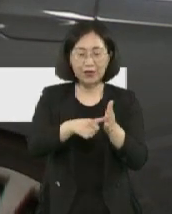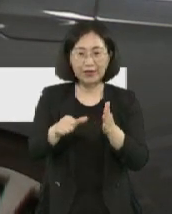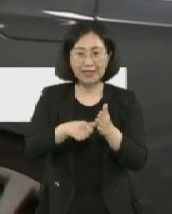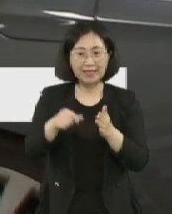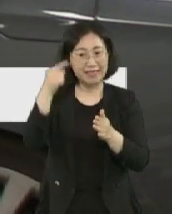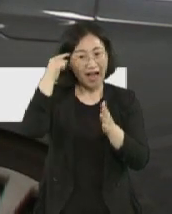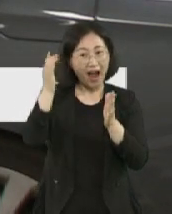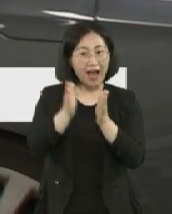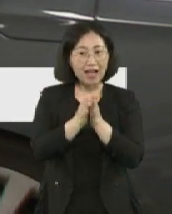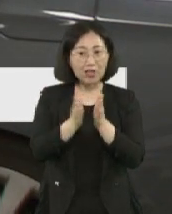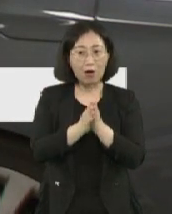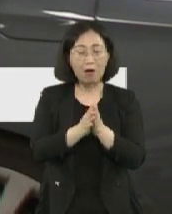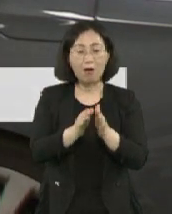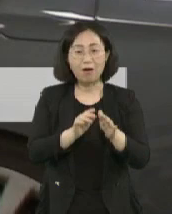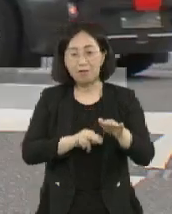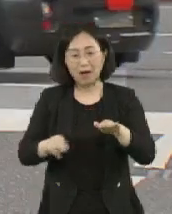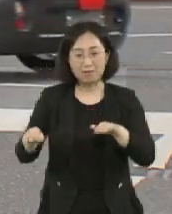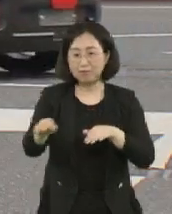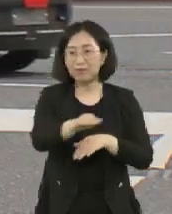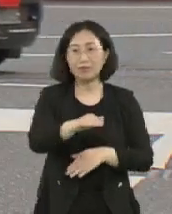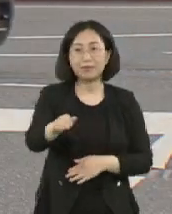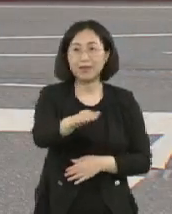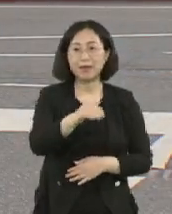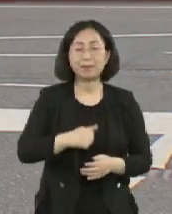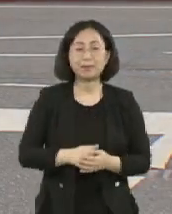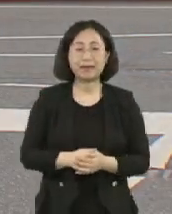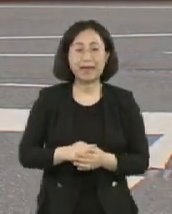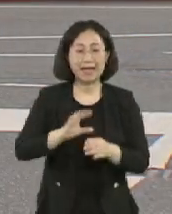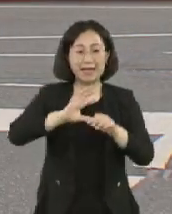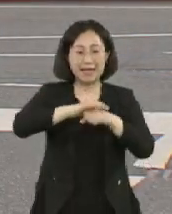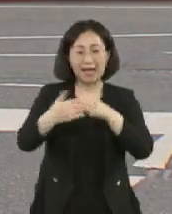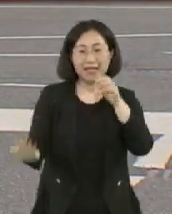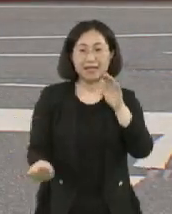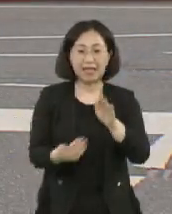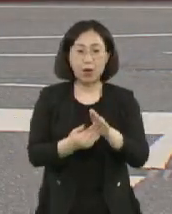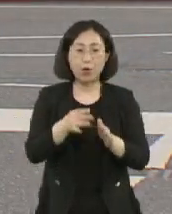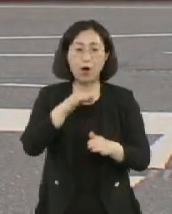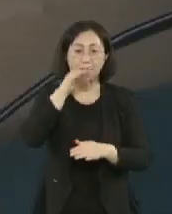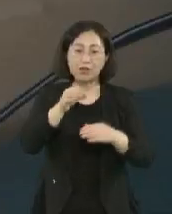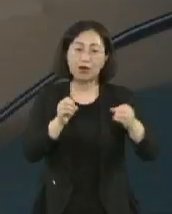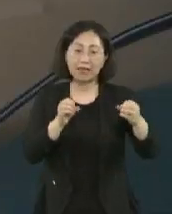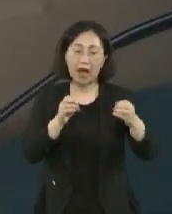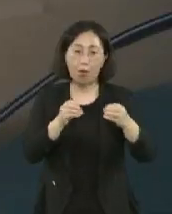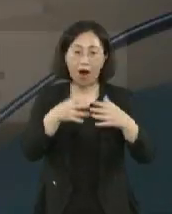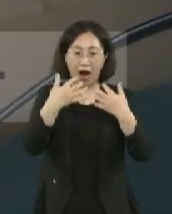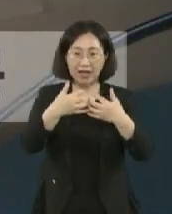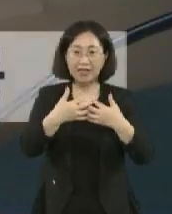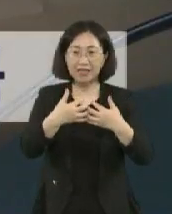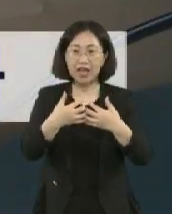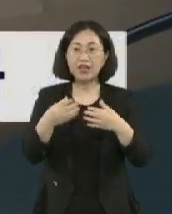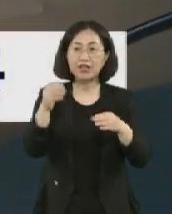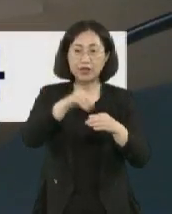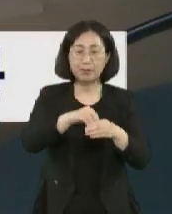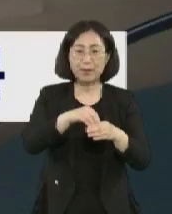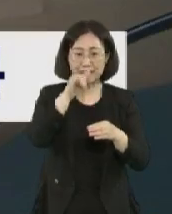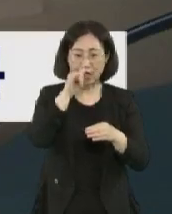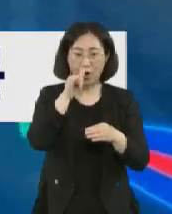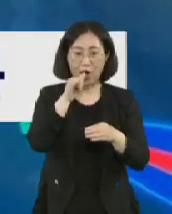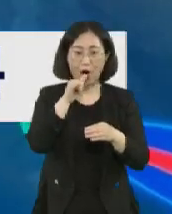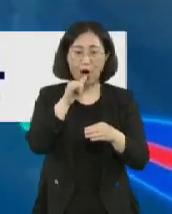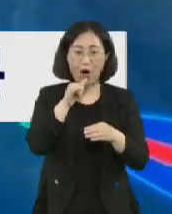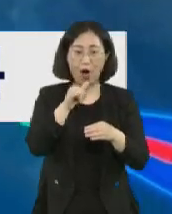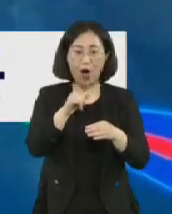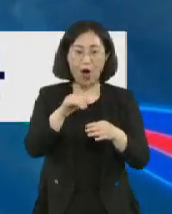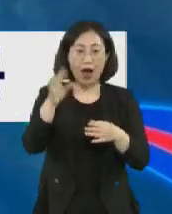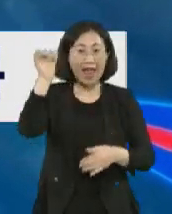그 인공지능이 적용이 되고 있습니다. 세계 최고 수준의 음성 대화 기술을 탑재해 마치 인공지능 비서에게